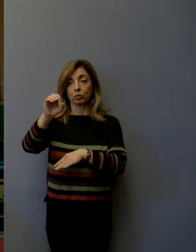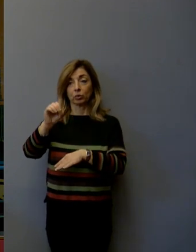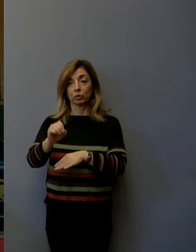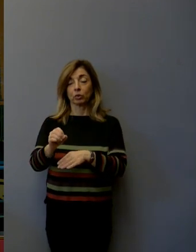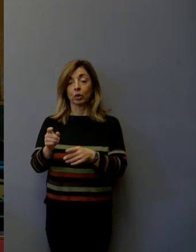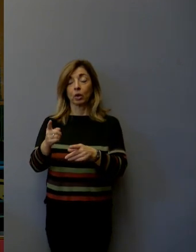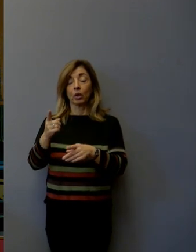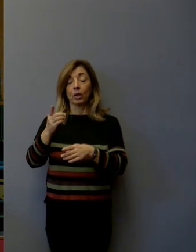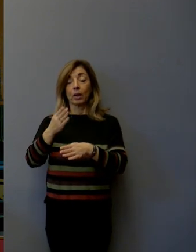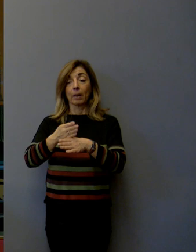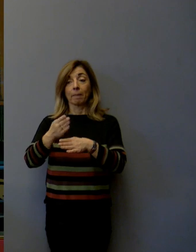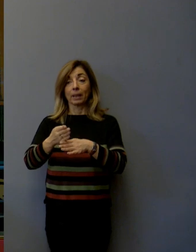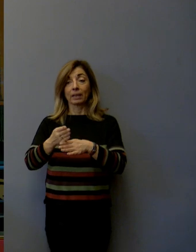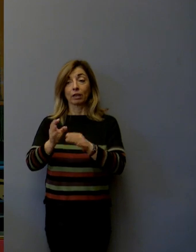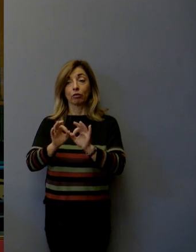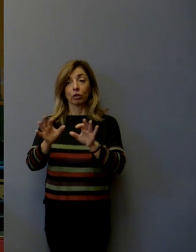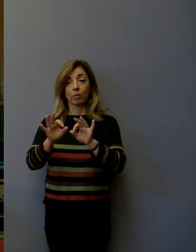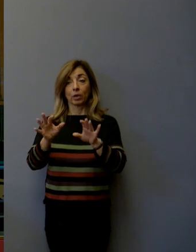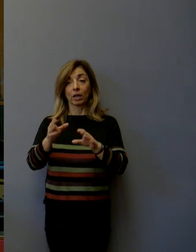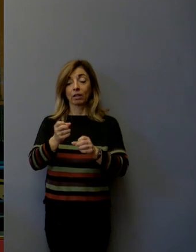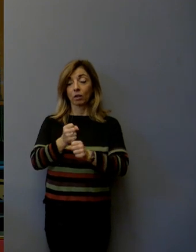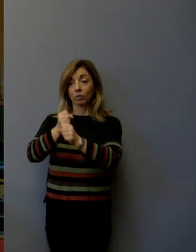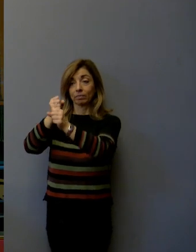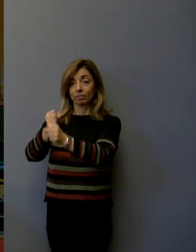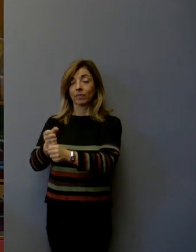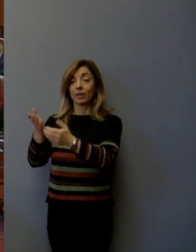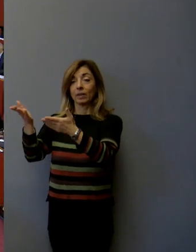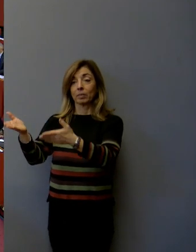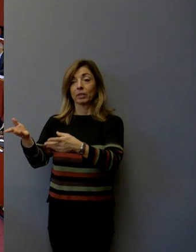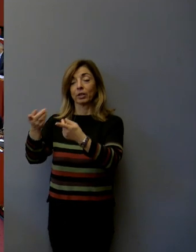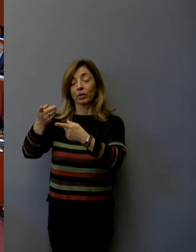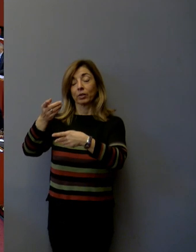a cui cedo la parola prego consigliera Russo per l'illustrazione